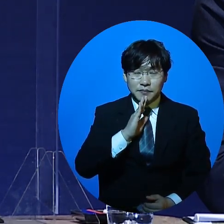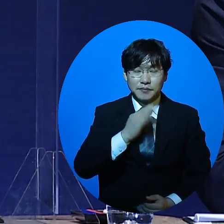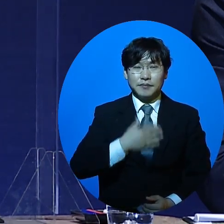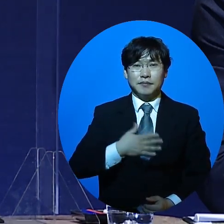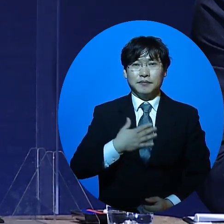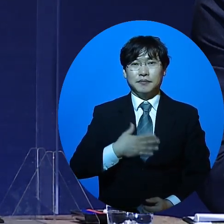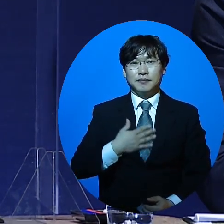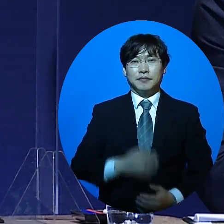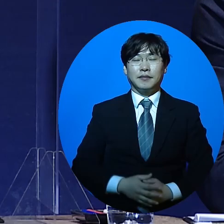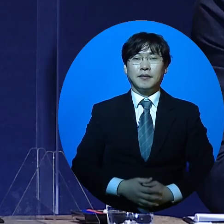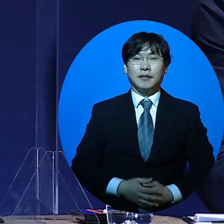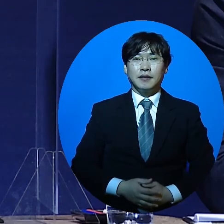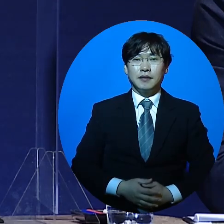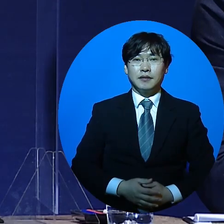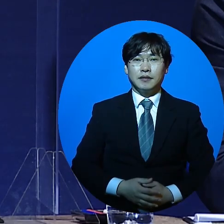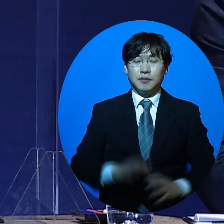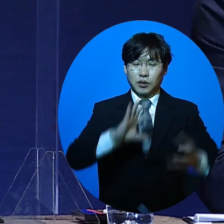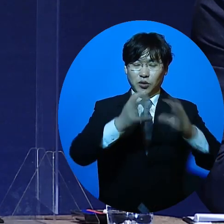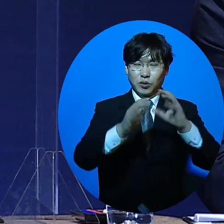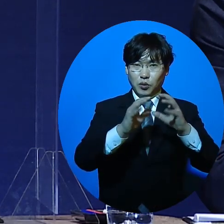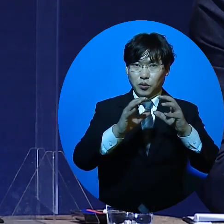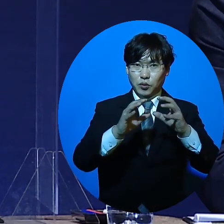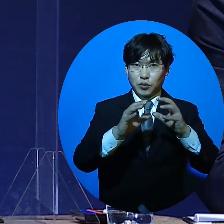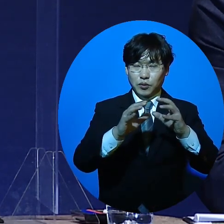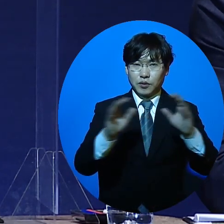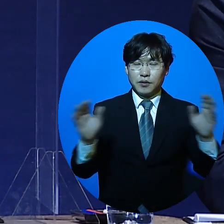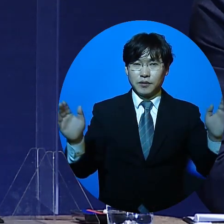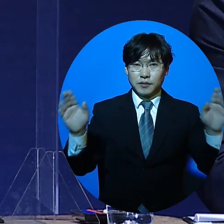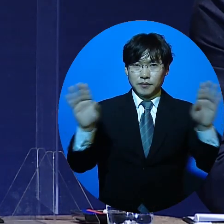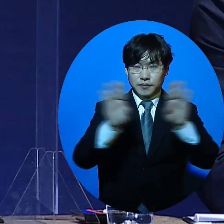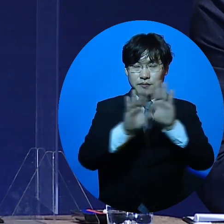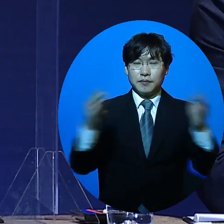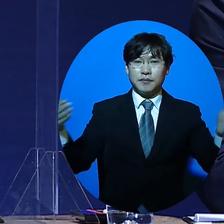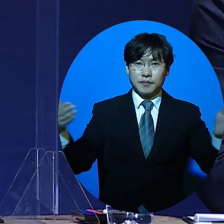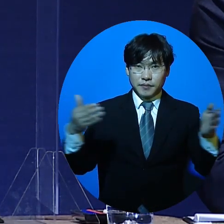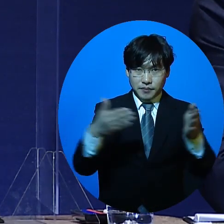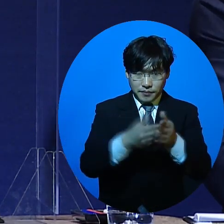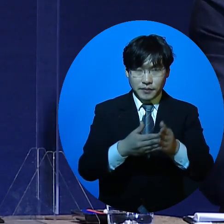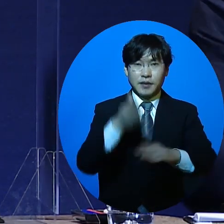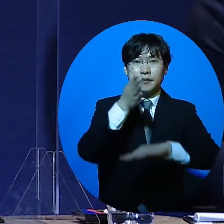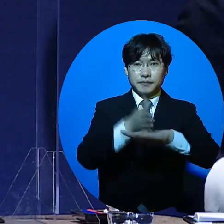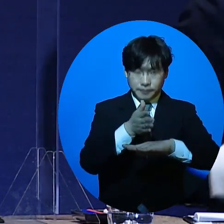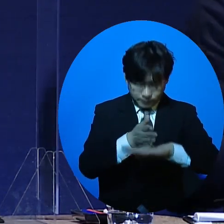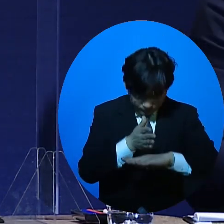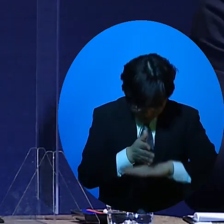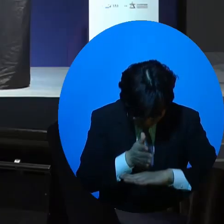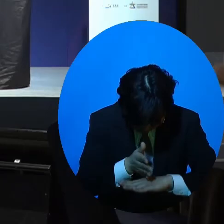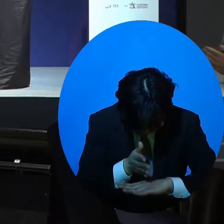이상으로 오늘 토론을 마치도록 하겠습니다. 고맙습니다.